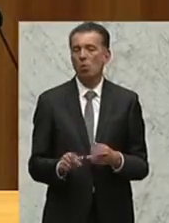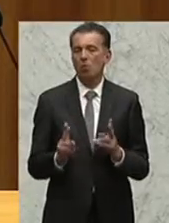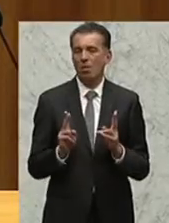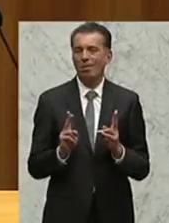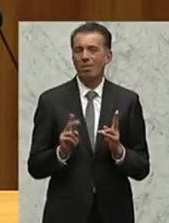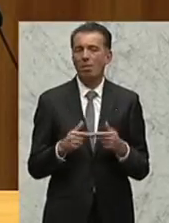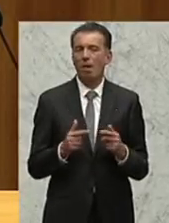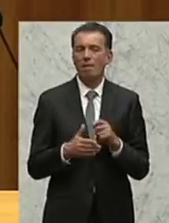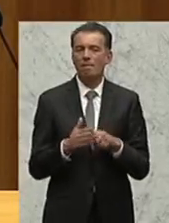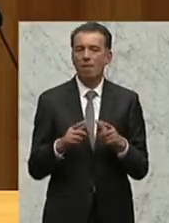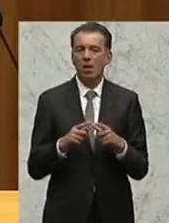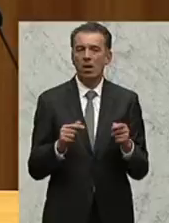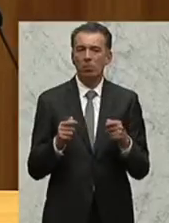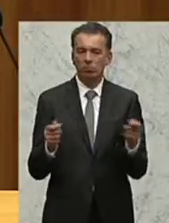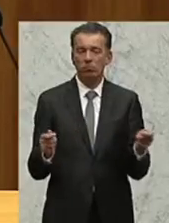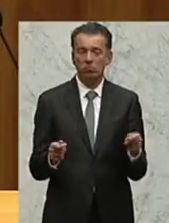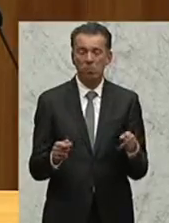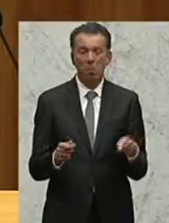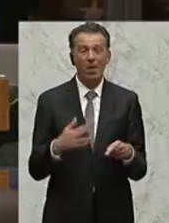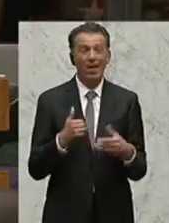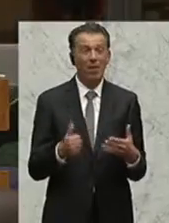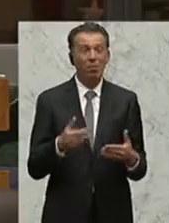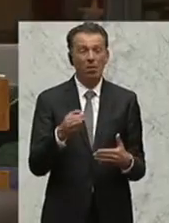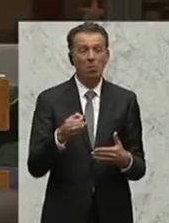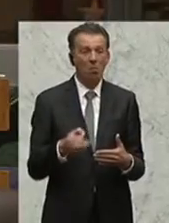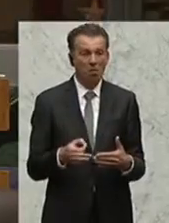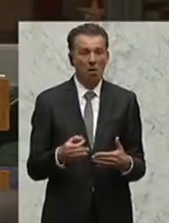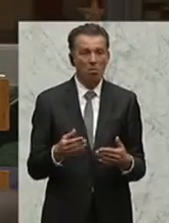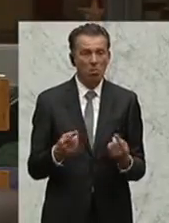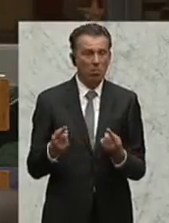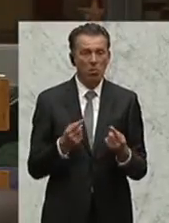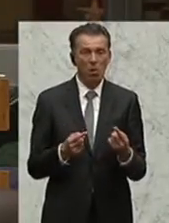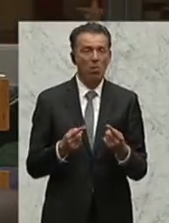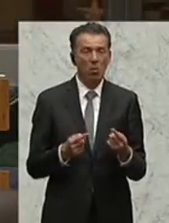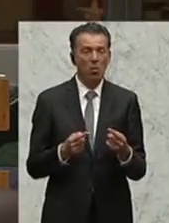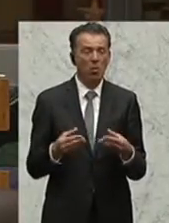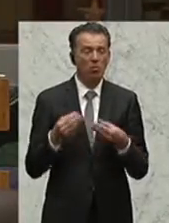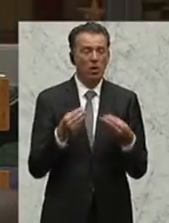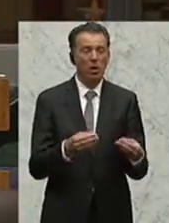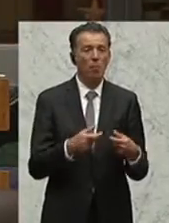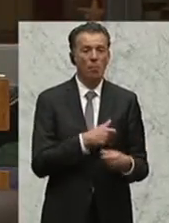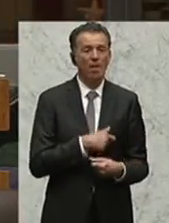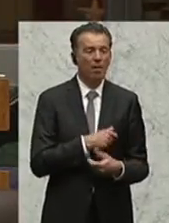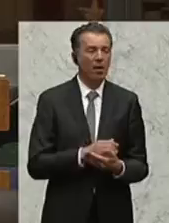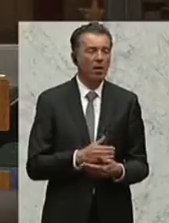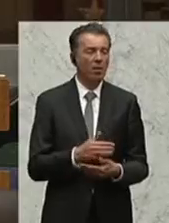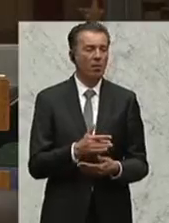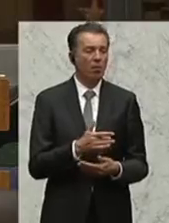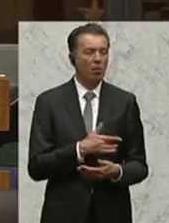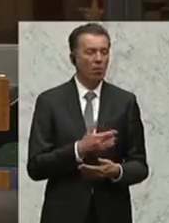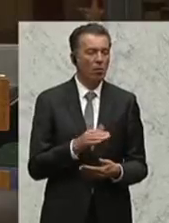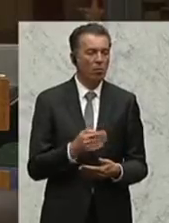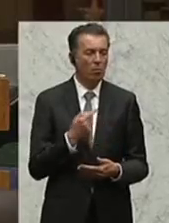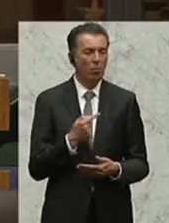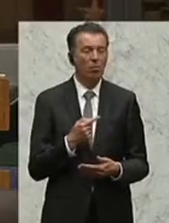einer Parteienangelegenheit gemacht wurde. Der Bürgermeister, nur am Rande erwähnt, hatte schlussendlich gerade 27